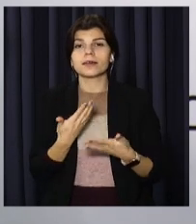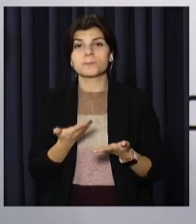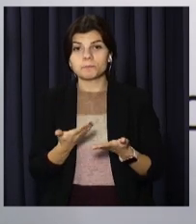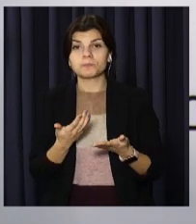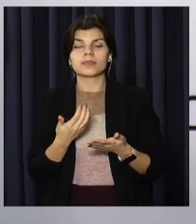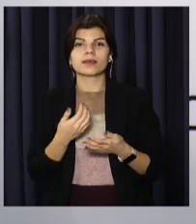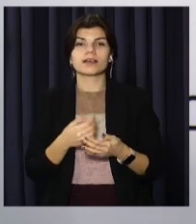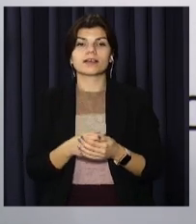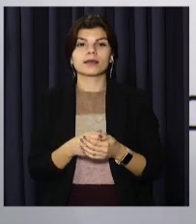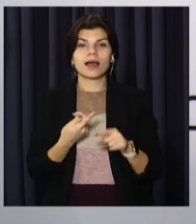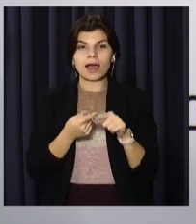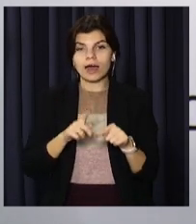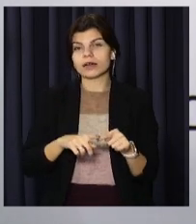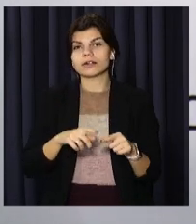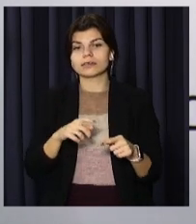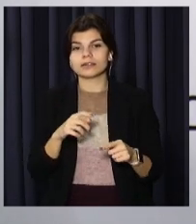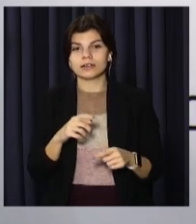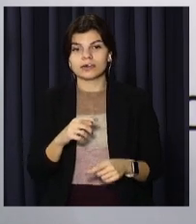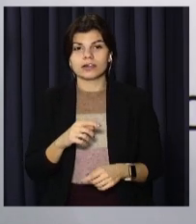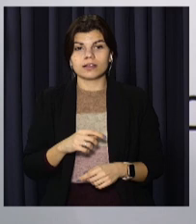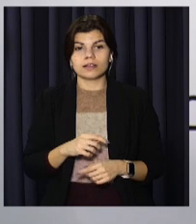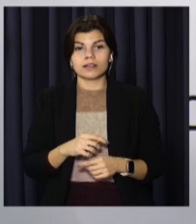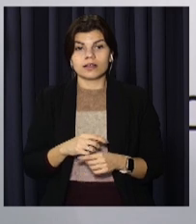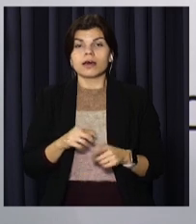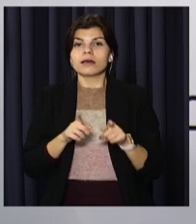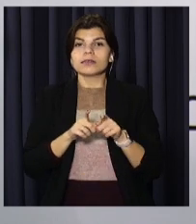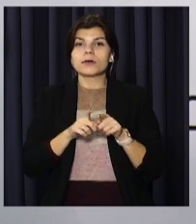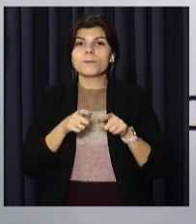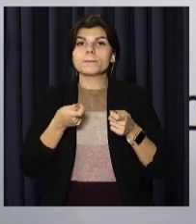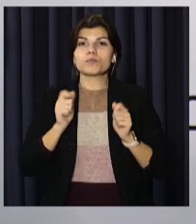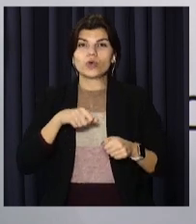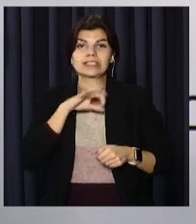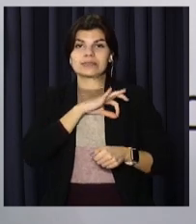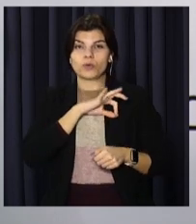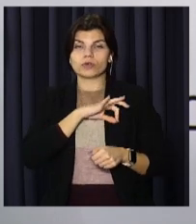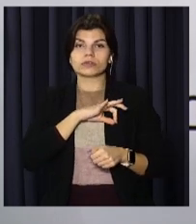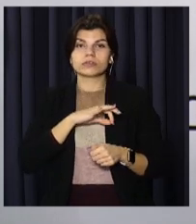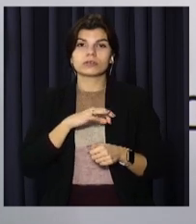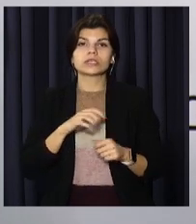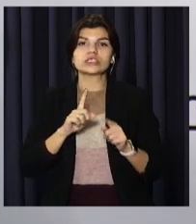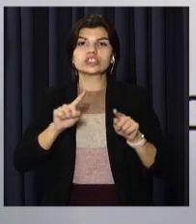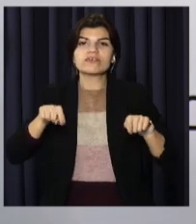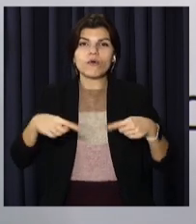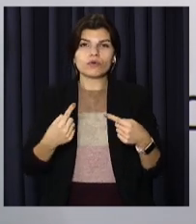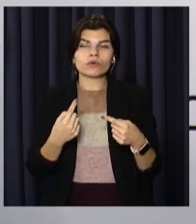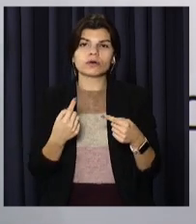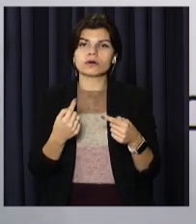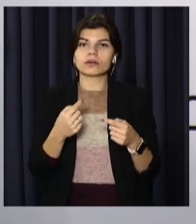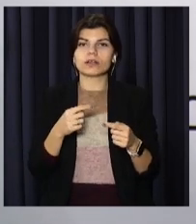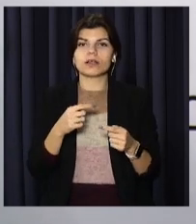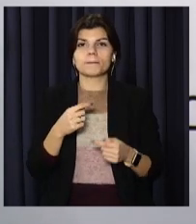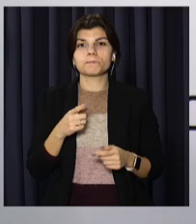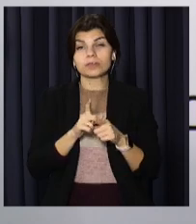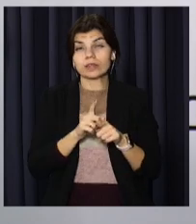той здебільшого рушійний механізм, який дозволяє створювати продукт, і вони